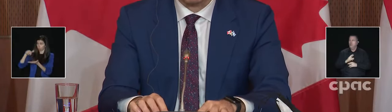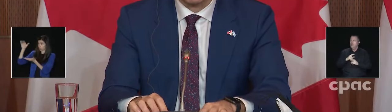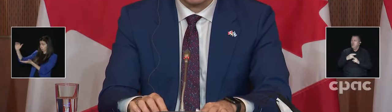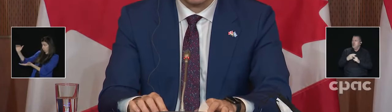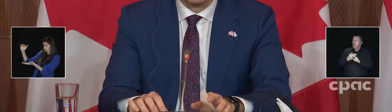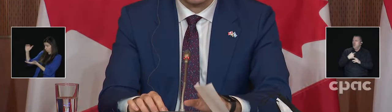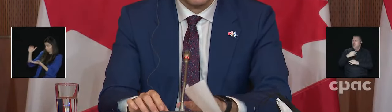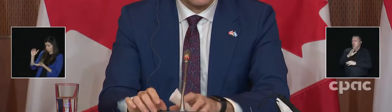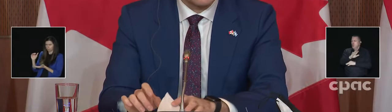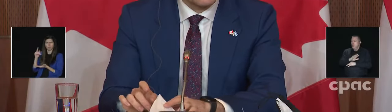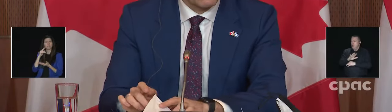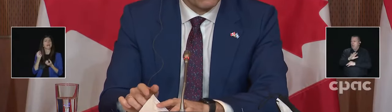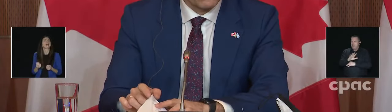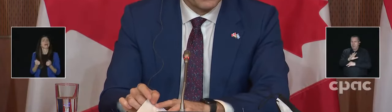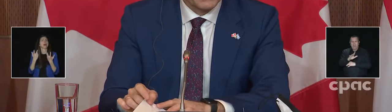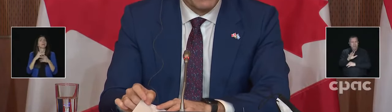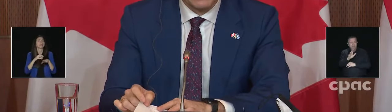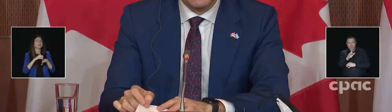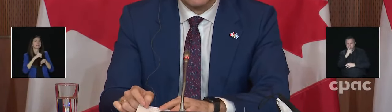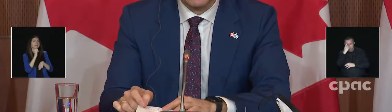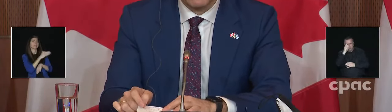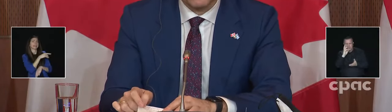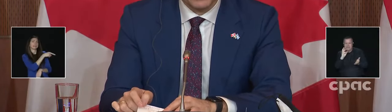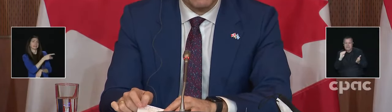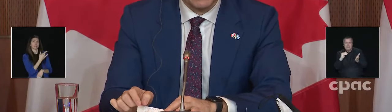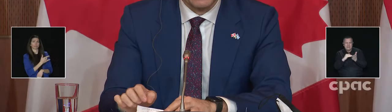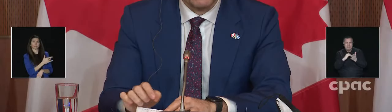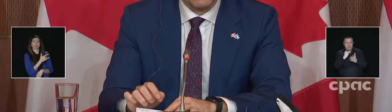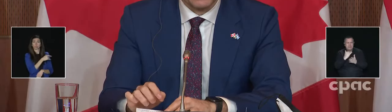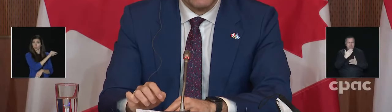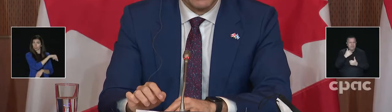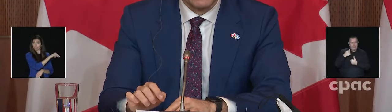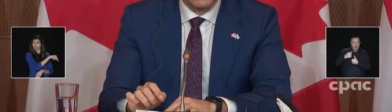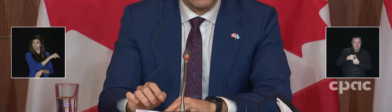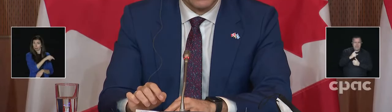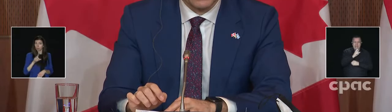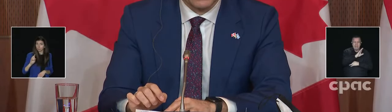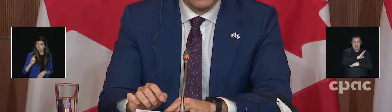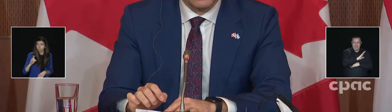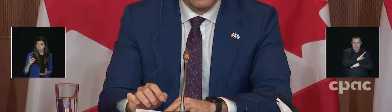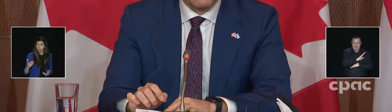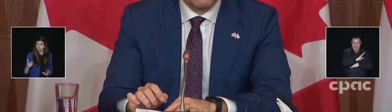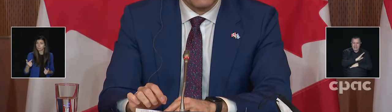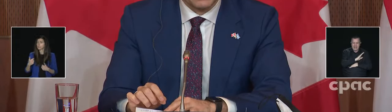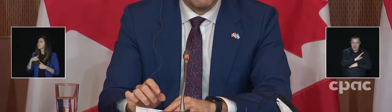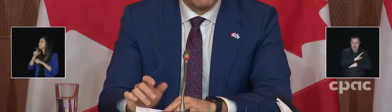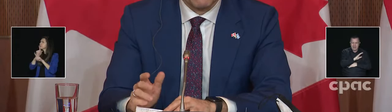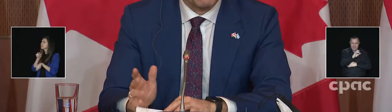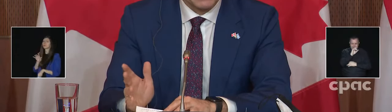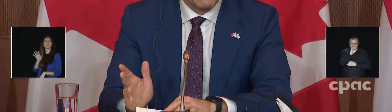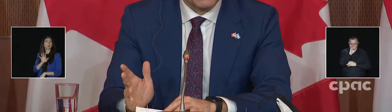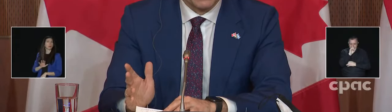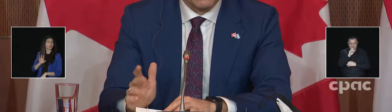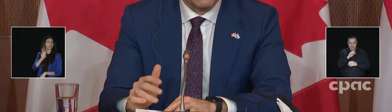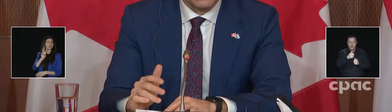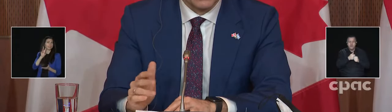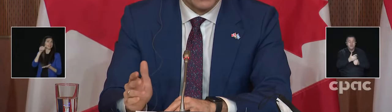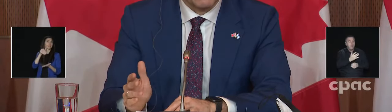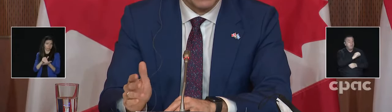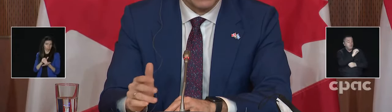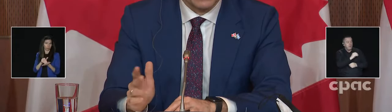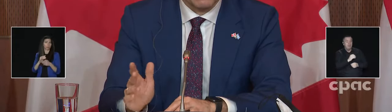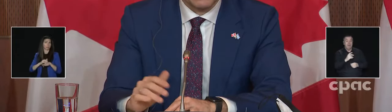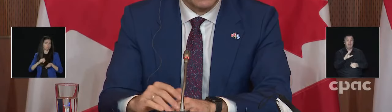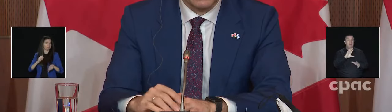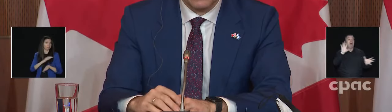Écoutez, j'ai à peu près... C'est autour de 6 000, si je me souviens bien, pour le Québec. C'est per capita, donc c'est